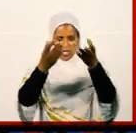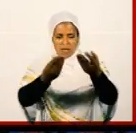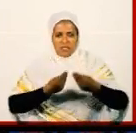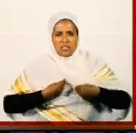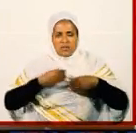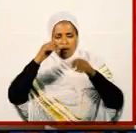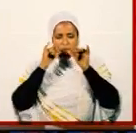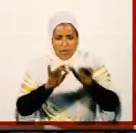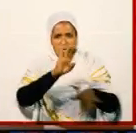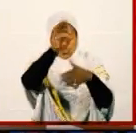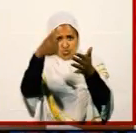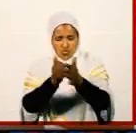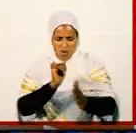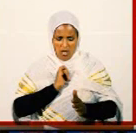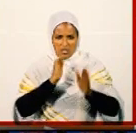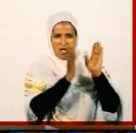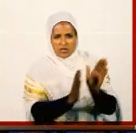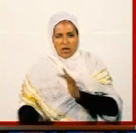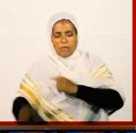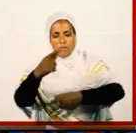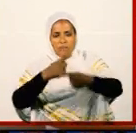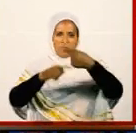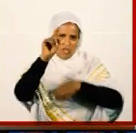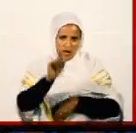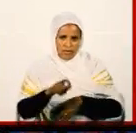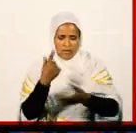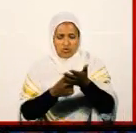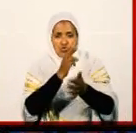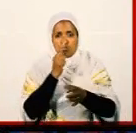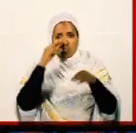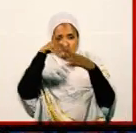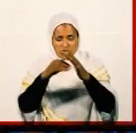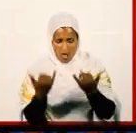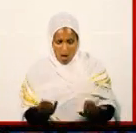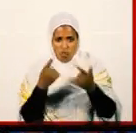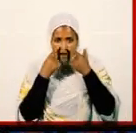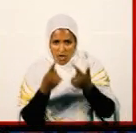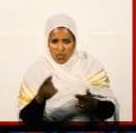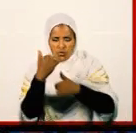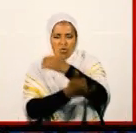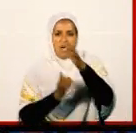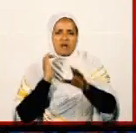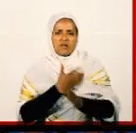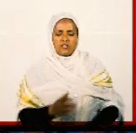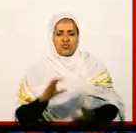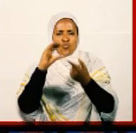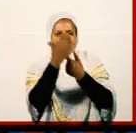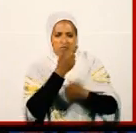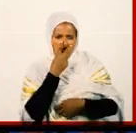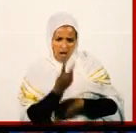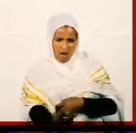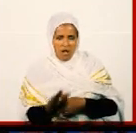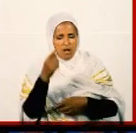መምጣት እንዳለብን፣ በዚህ ጾም ውስጥ ደግሞ አሁን ላይ እያየን ያለ ነው የሀገራችንን ነባራዊ ሁኔታ ስንመለከት ማሰብም ያስፈልጋል። በተለየ